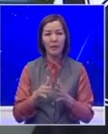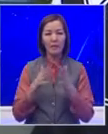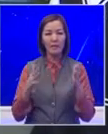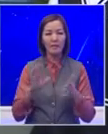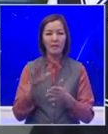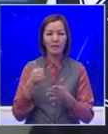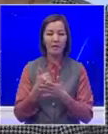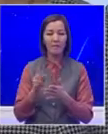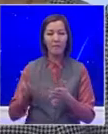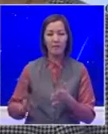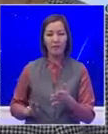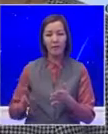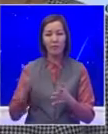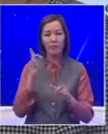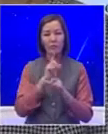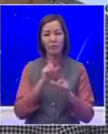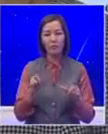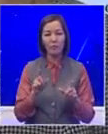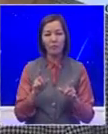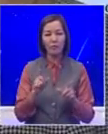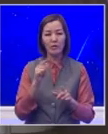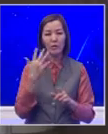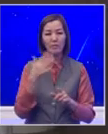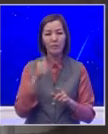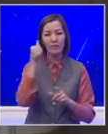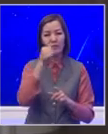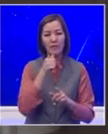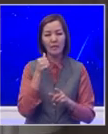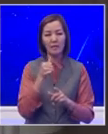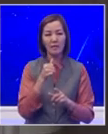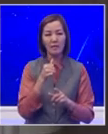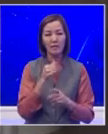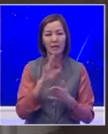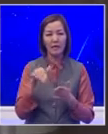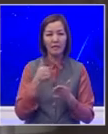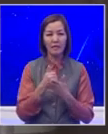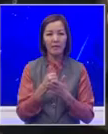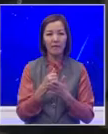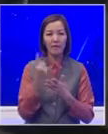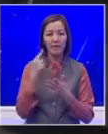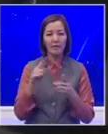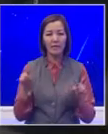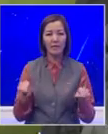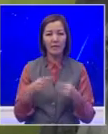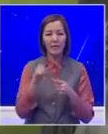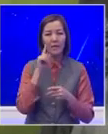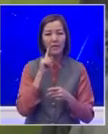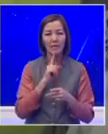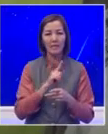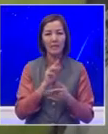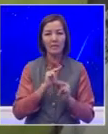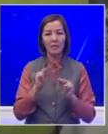главных педагогов районных школ приурочен к 150-летию одного из основателей современной казахской педагогики